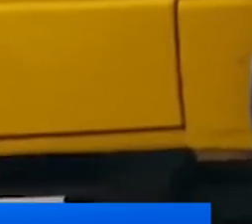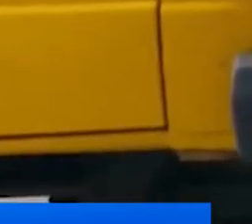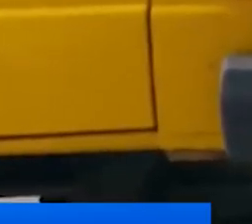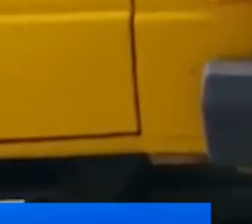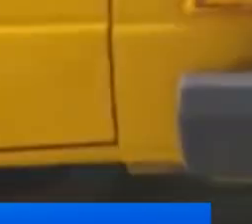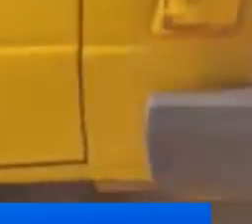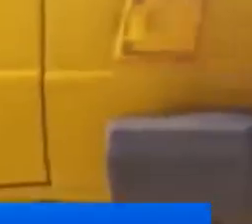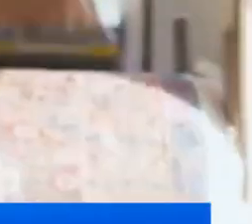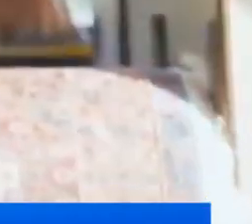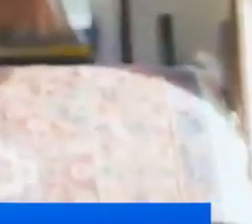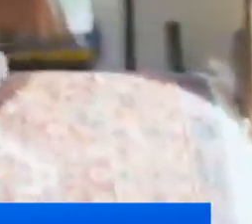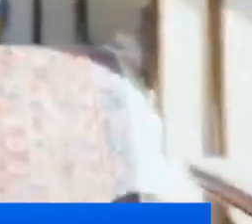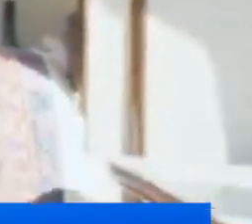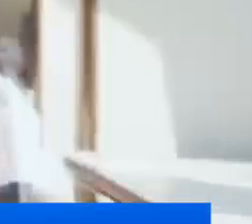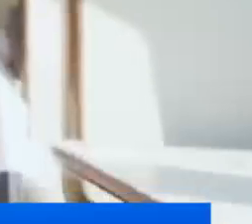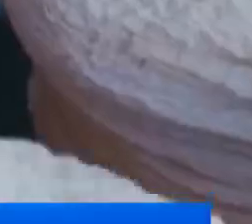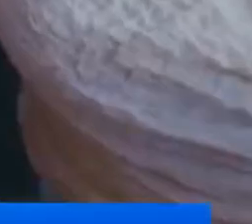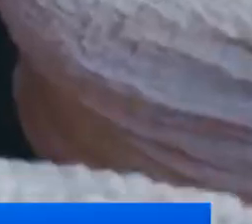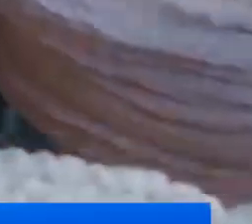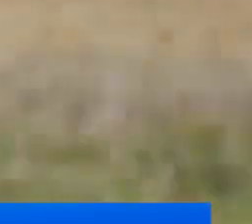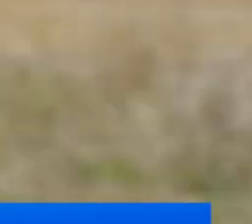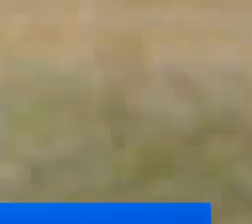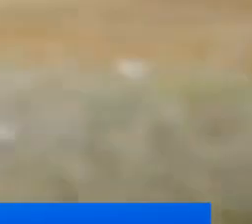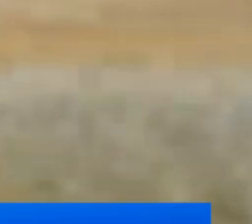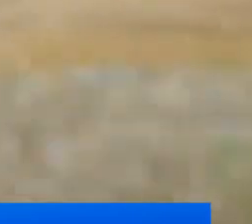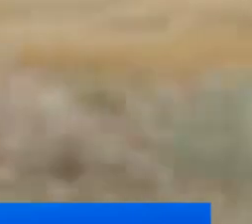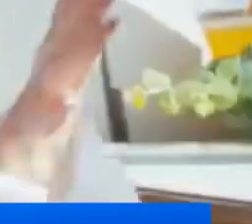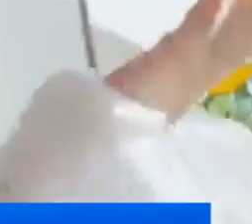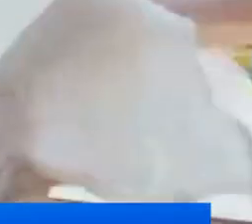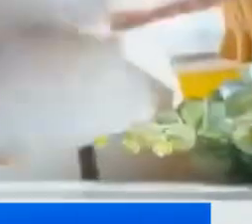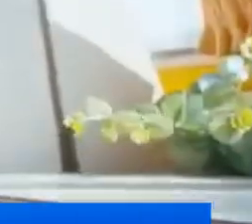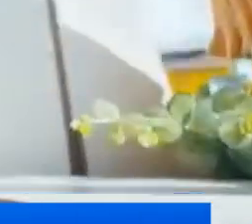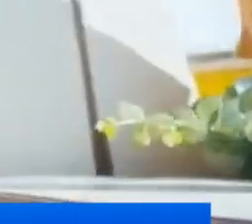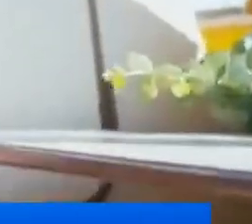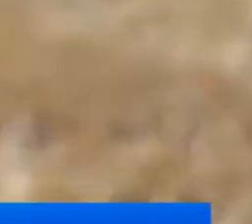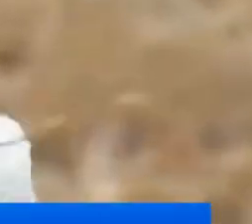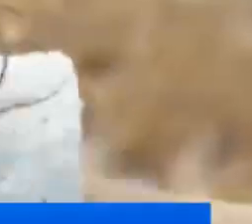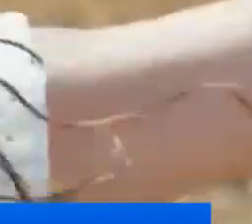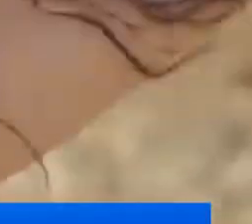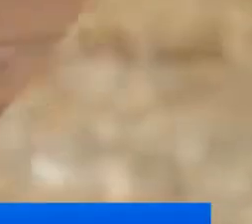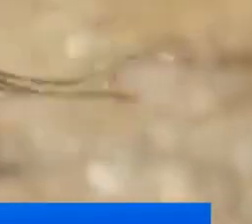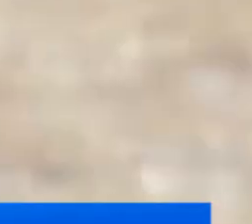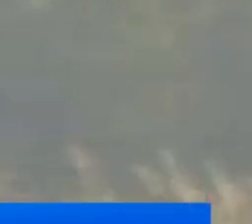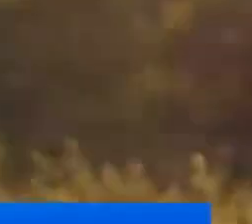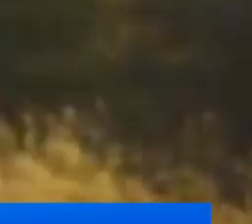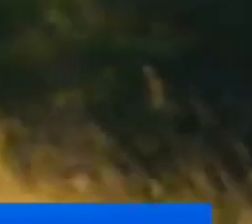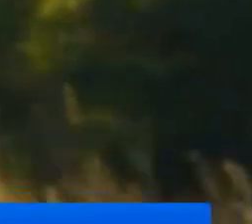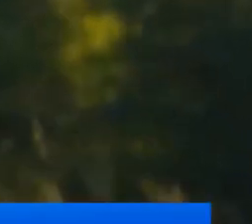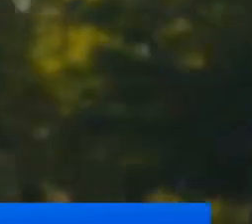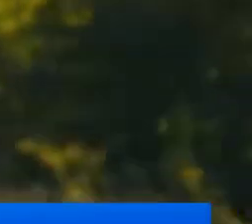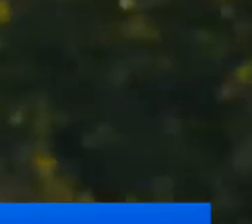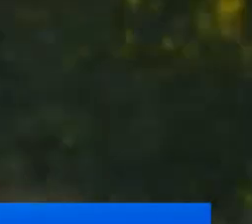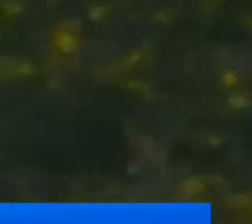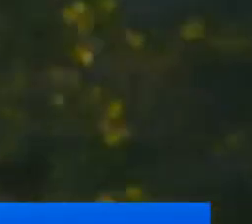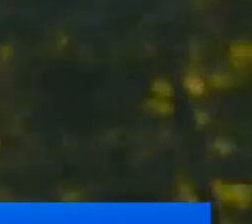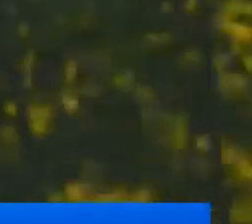eskisi kemik sevişelim haber Yağmur yeniden Güneş